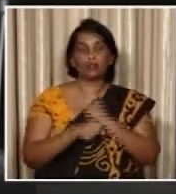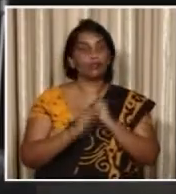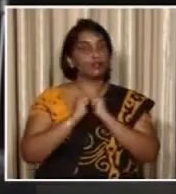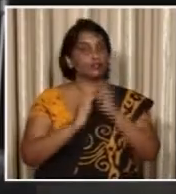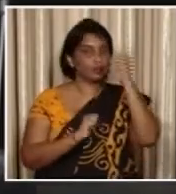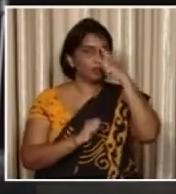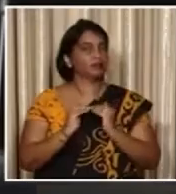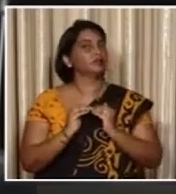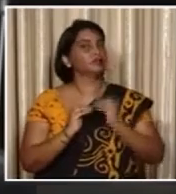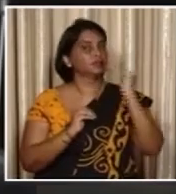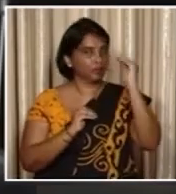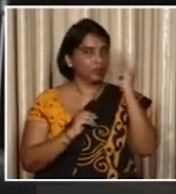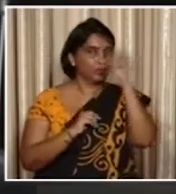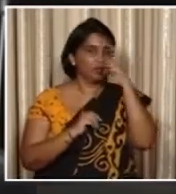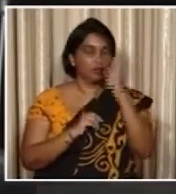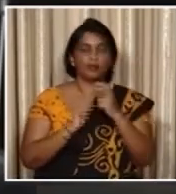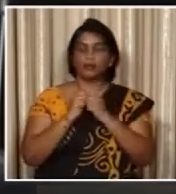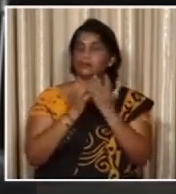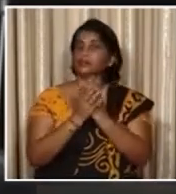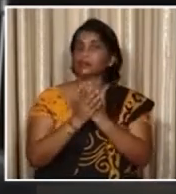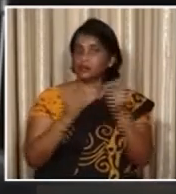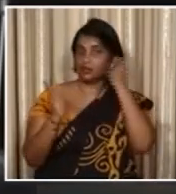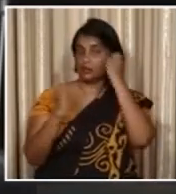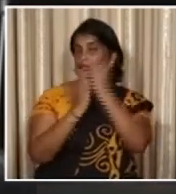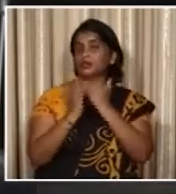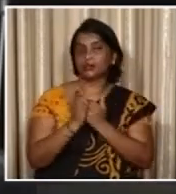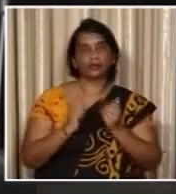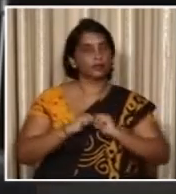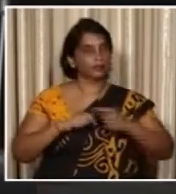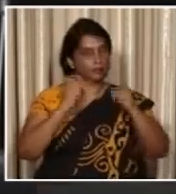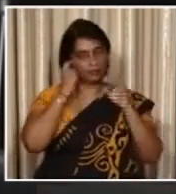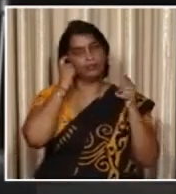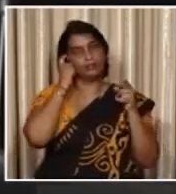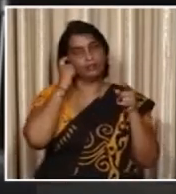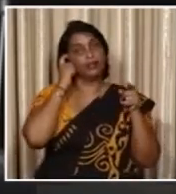සේවක වැටුප් වර්ධනය හා වැටුප් විෂමතා ඉවත් කිරීමේ යෝජනාව තමයි ක්‍රියාත්මක කළා තියෙන්නේ.